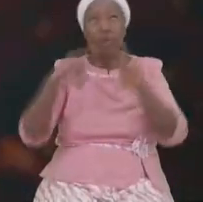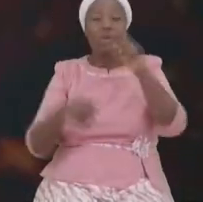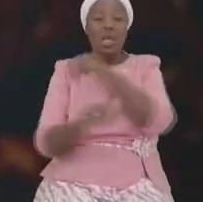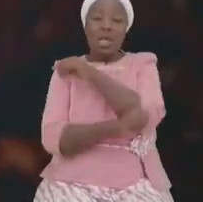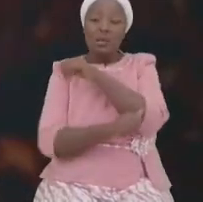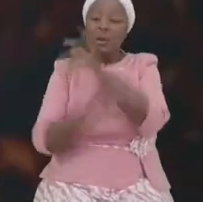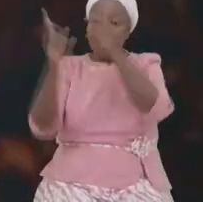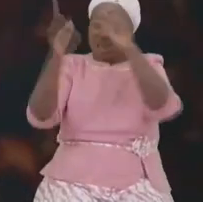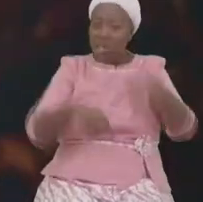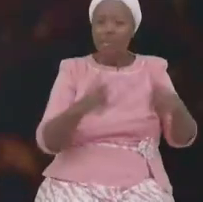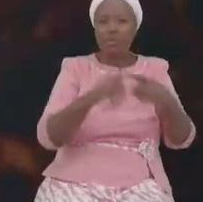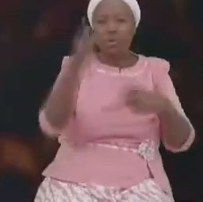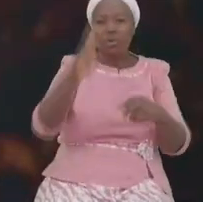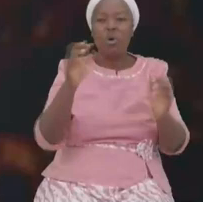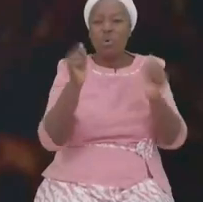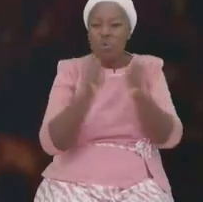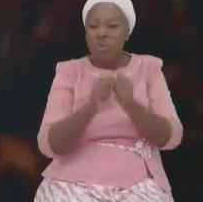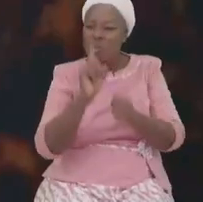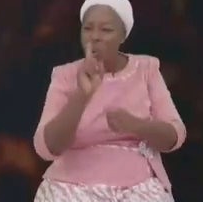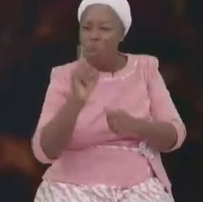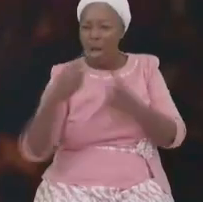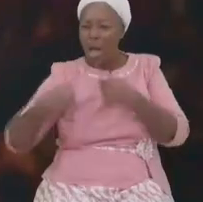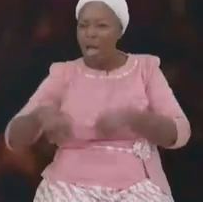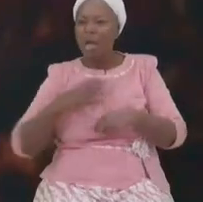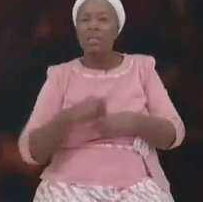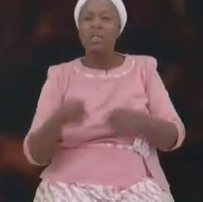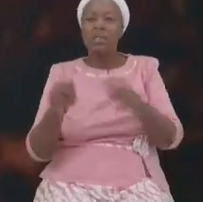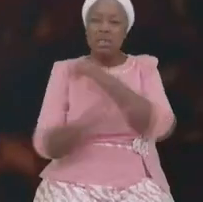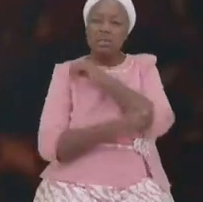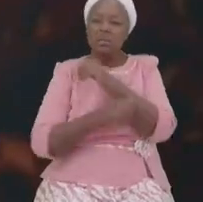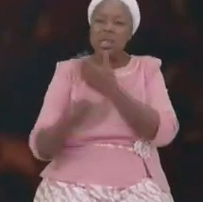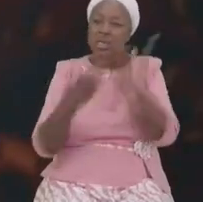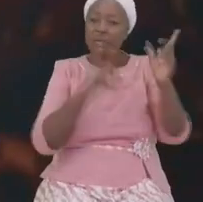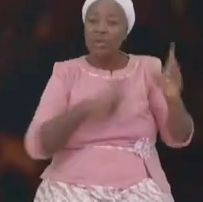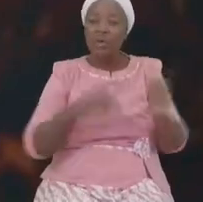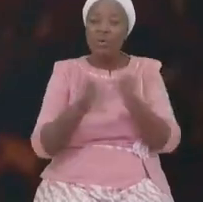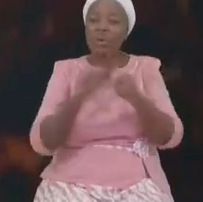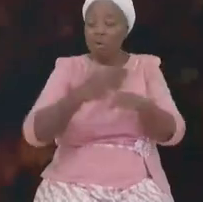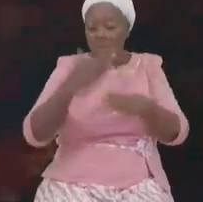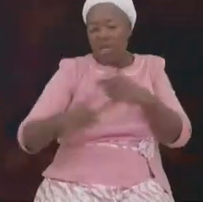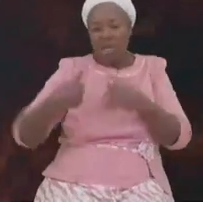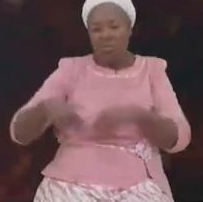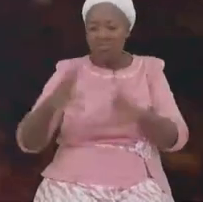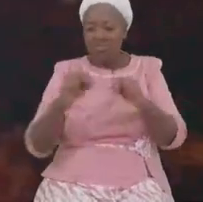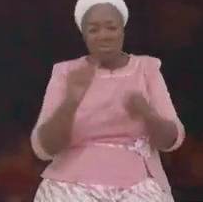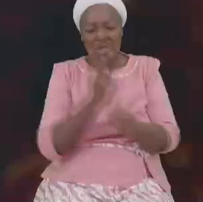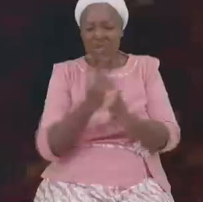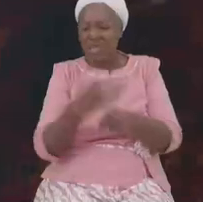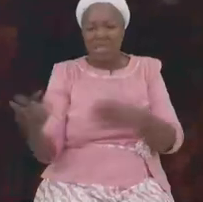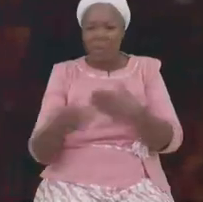fidèle. Il a servi Dieu de tout son cœur. Il n'y avait pas de réserve. Il n'y avait pas